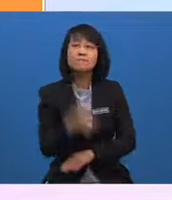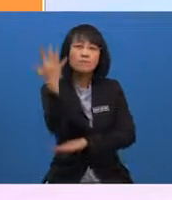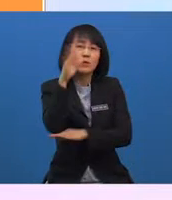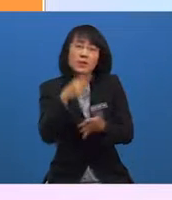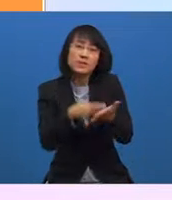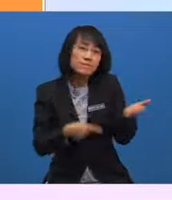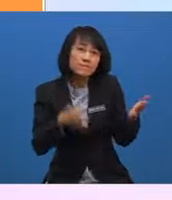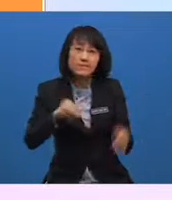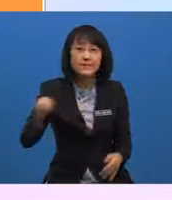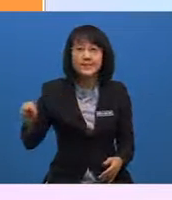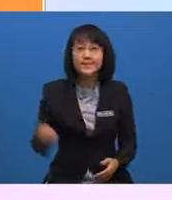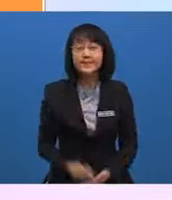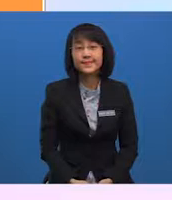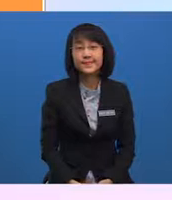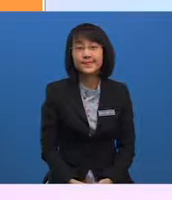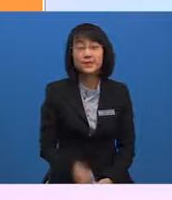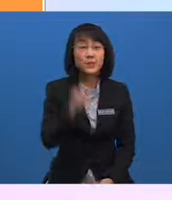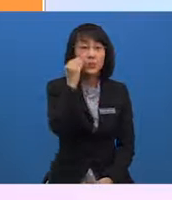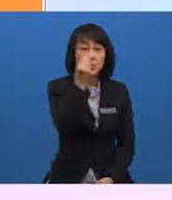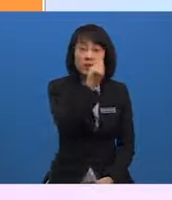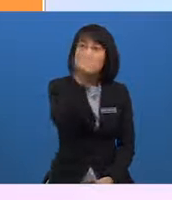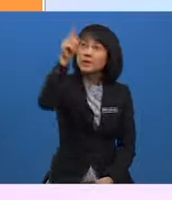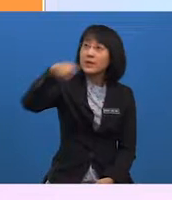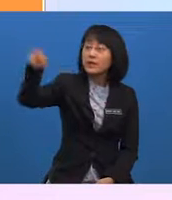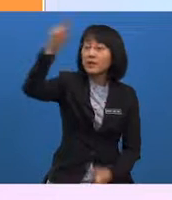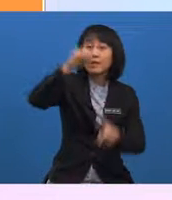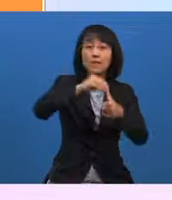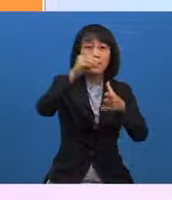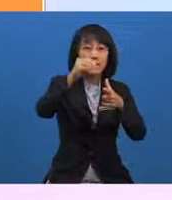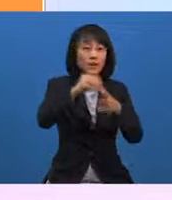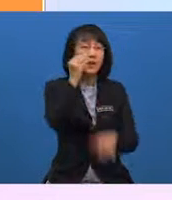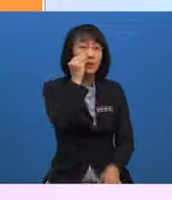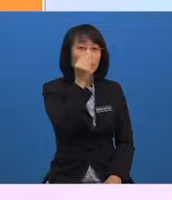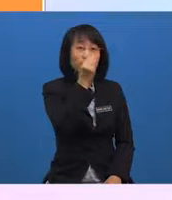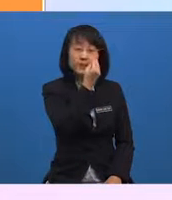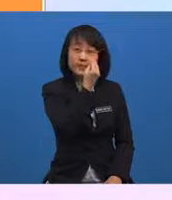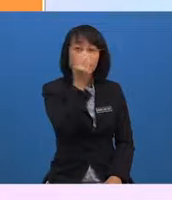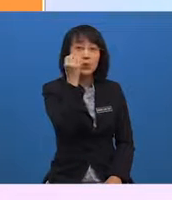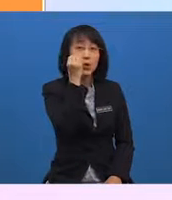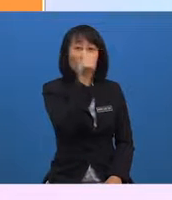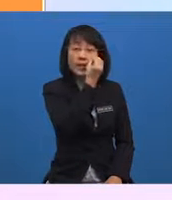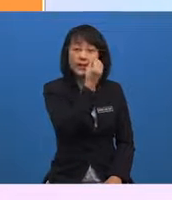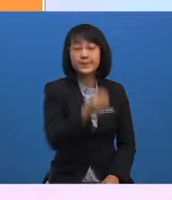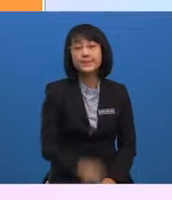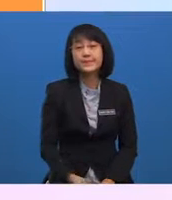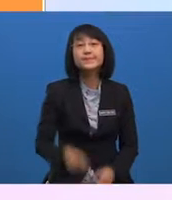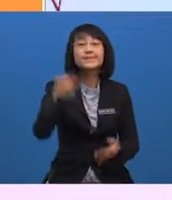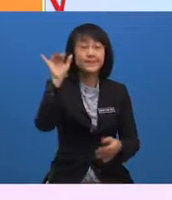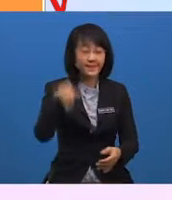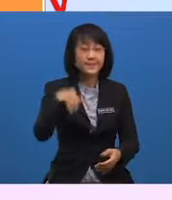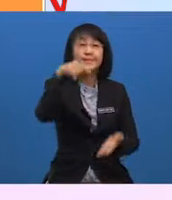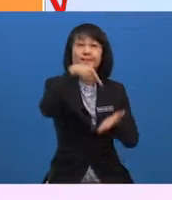Pokok apa ya murid-murid? Bunga matahari atau bunga orkid? Ya, ini pokok